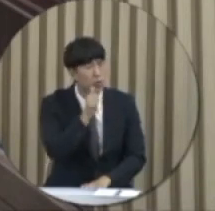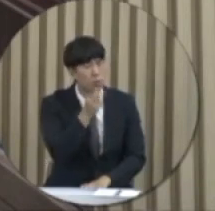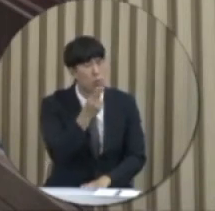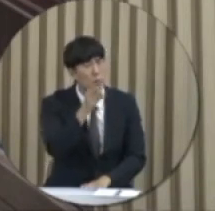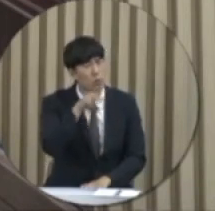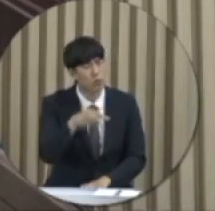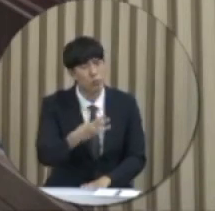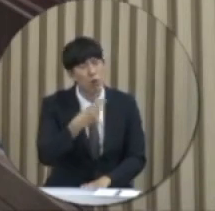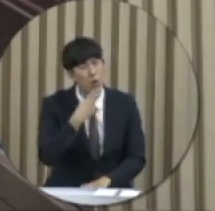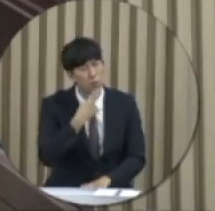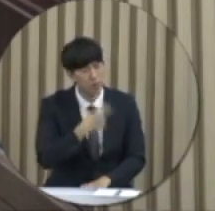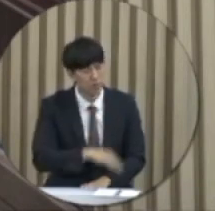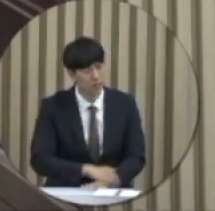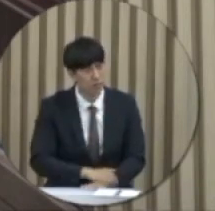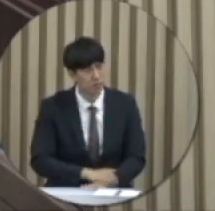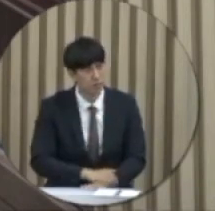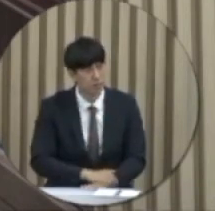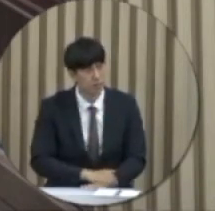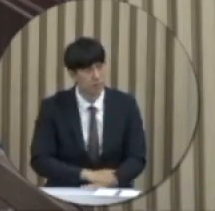생각하세요?